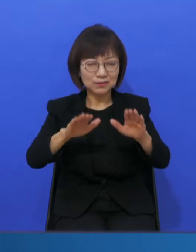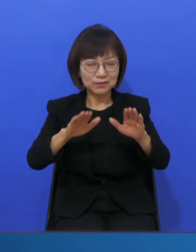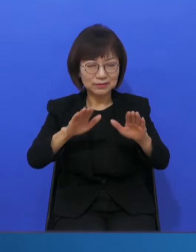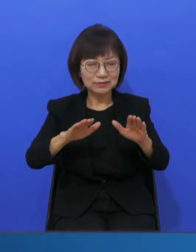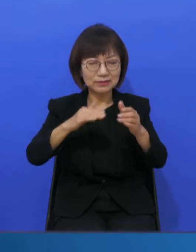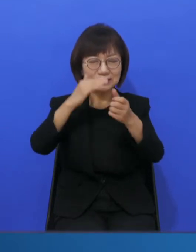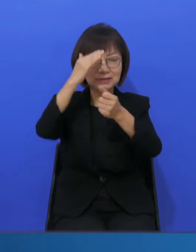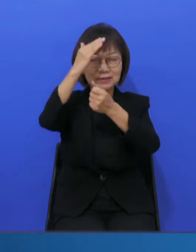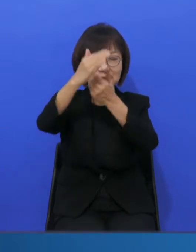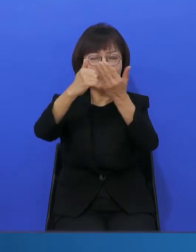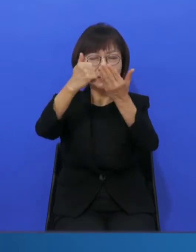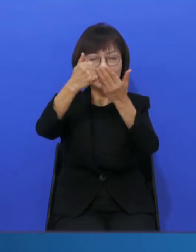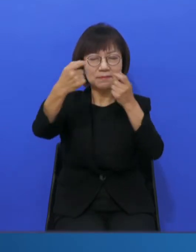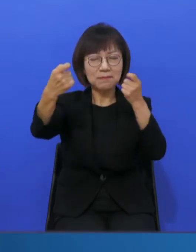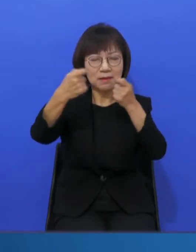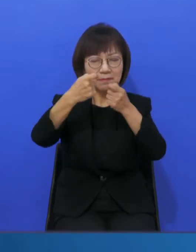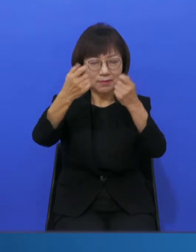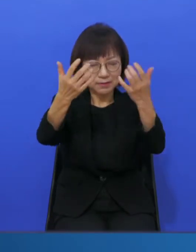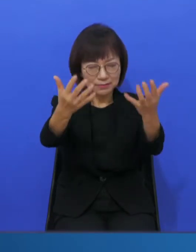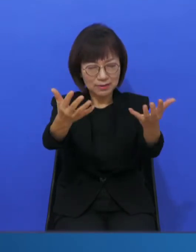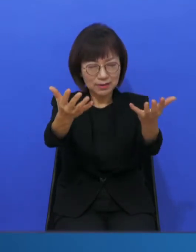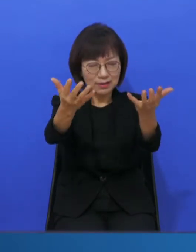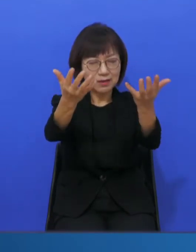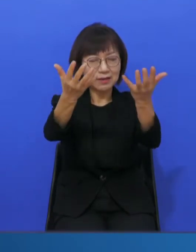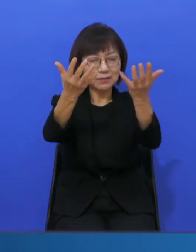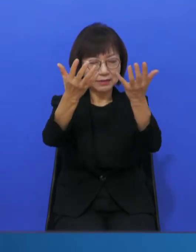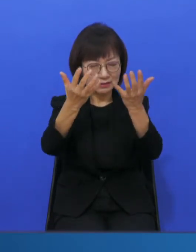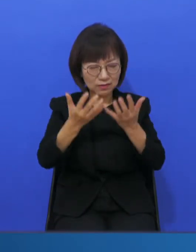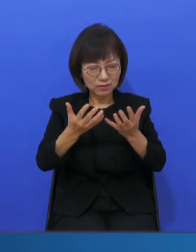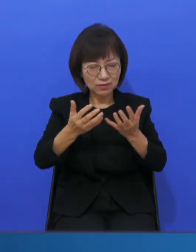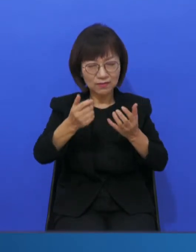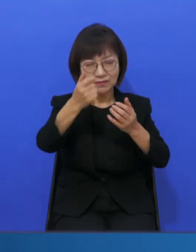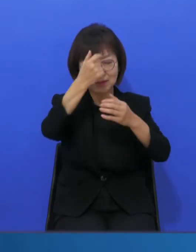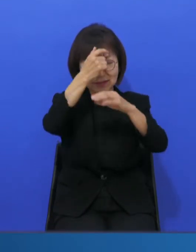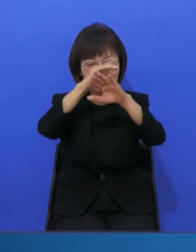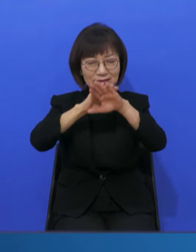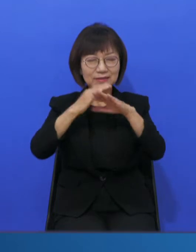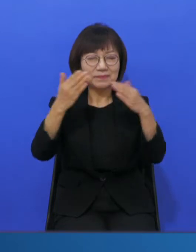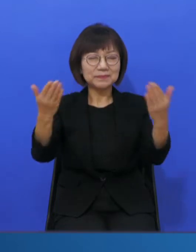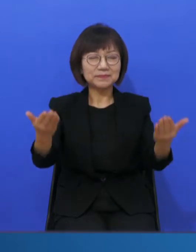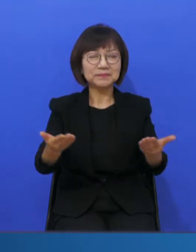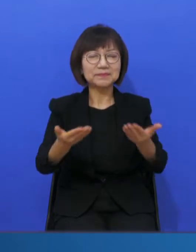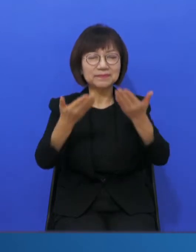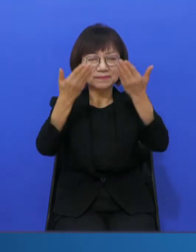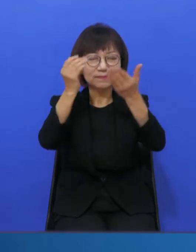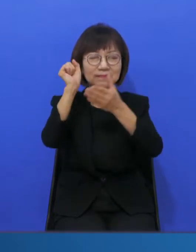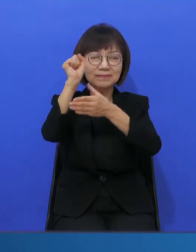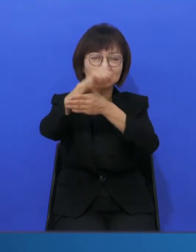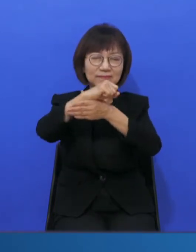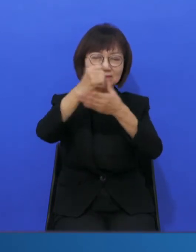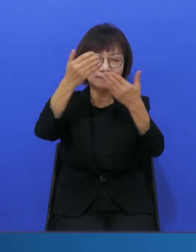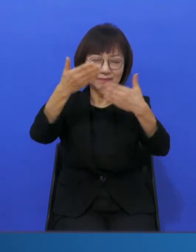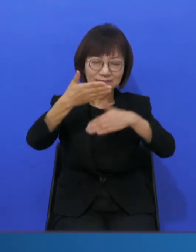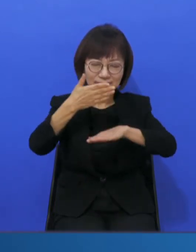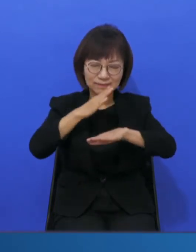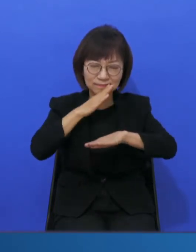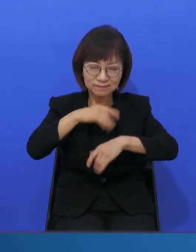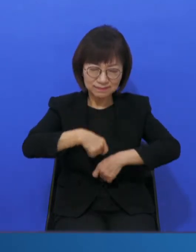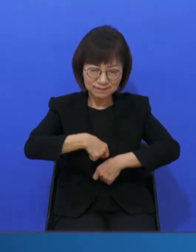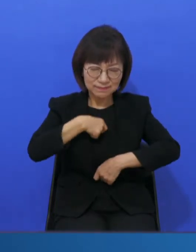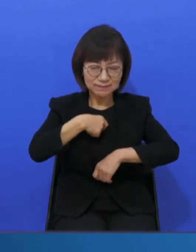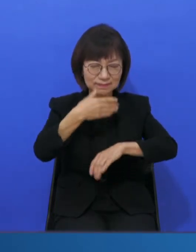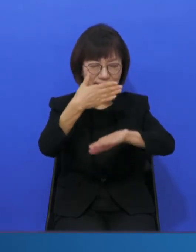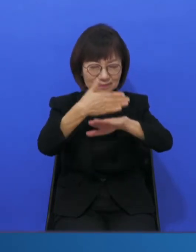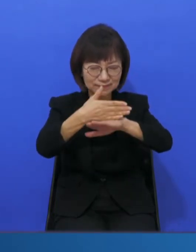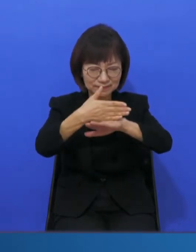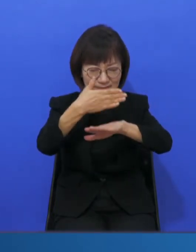베푸시니 진심으로 감사합니다. Dear Father God, who is good and full of love and grace, we sincerely thank you for